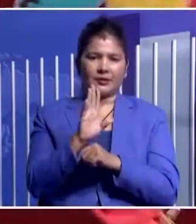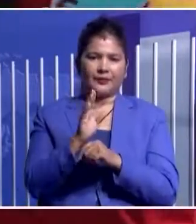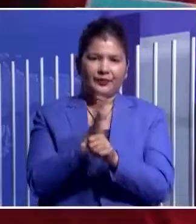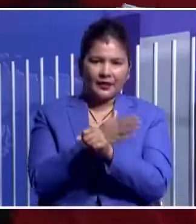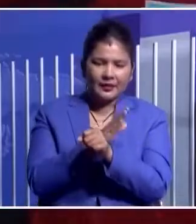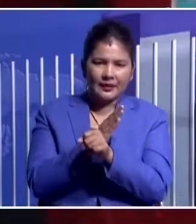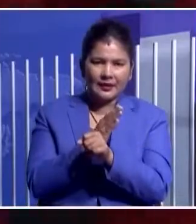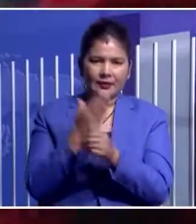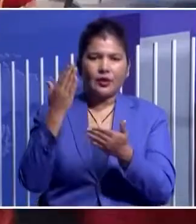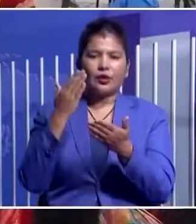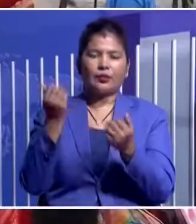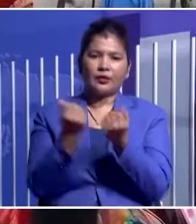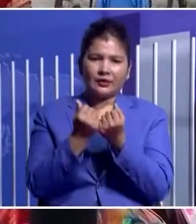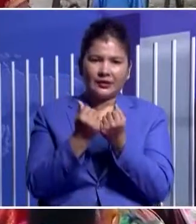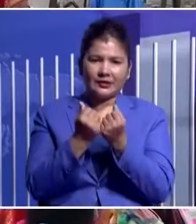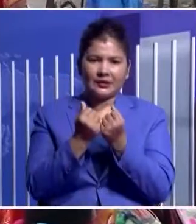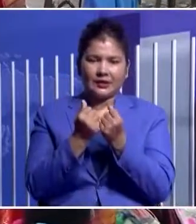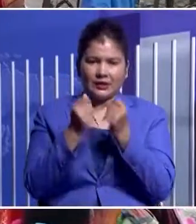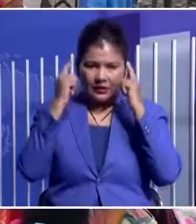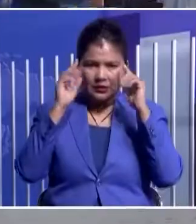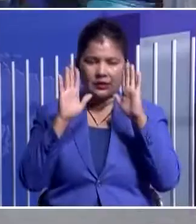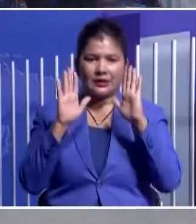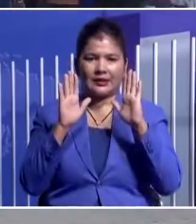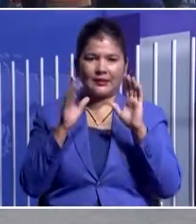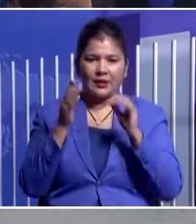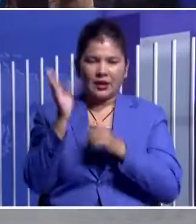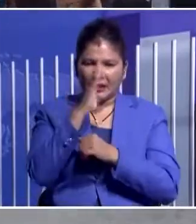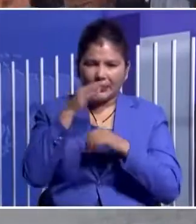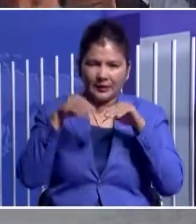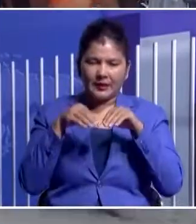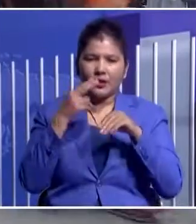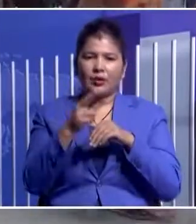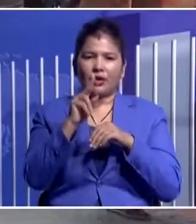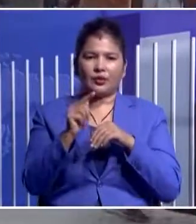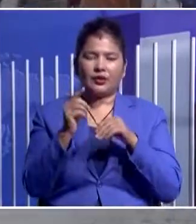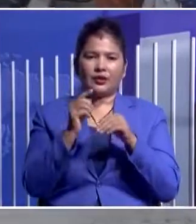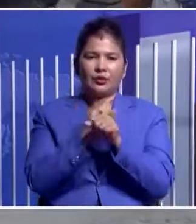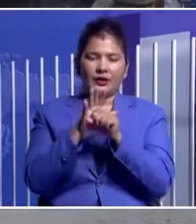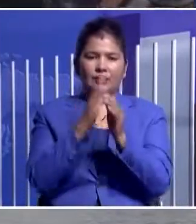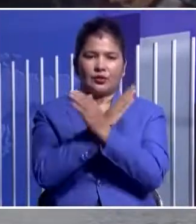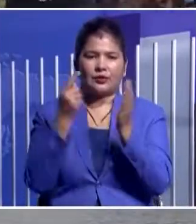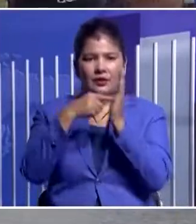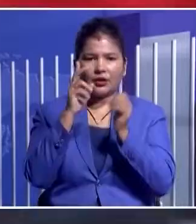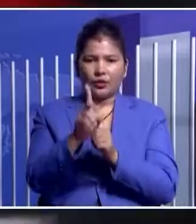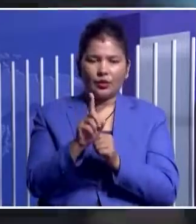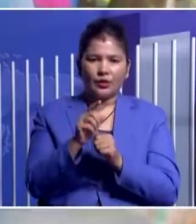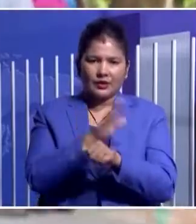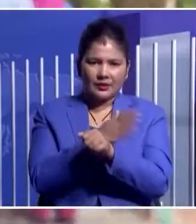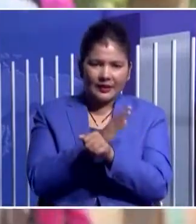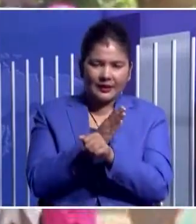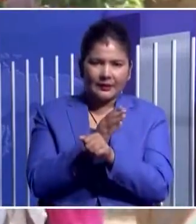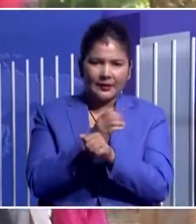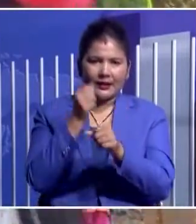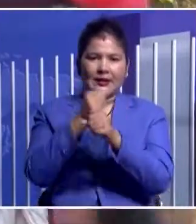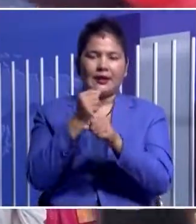सीमा नाकामा रोकथामका लागि गर्नुपर्ने सतर्कतामा लापरवाही भइरहँदा कोरोनाको जोखिम देखिएको हो। गौरीफन्टा सीमा नाकामा